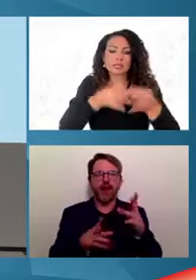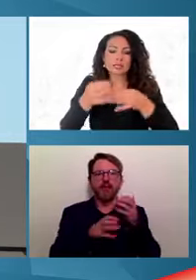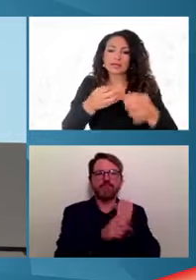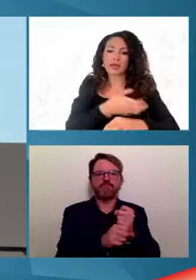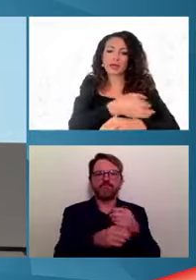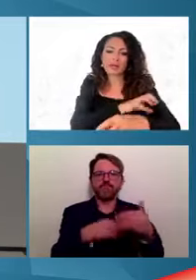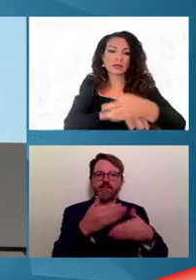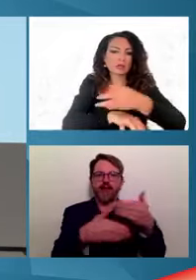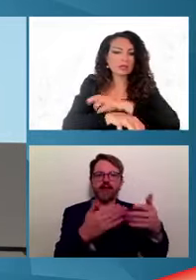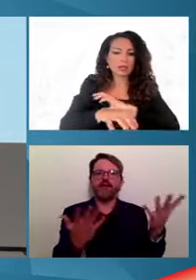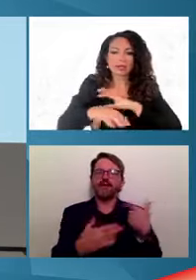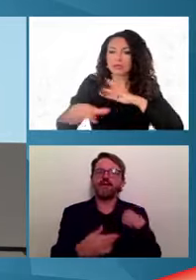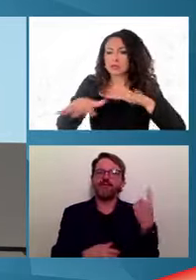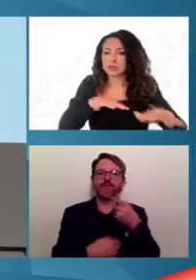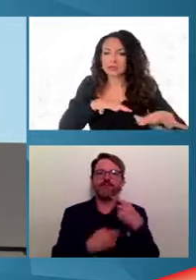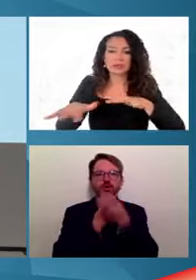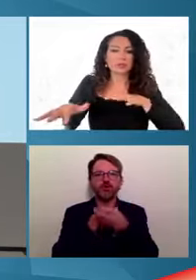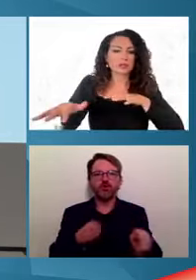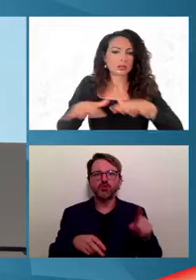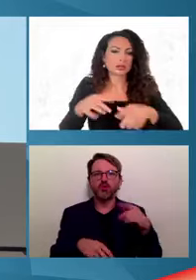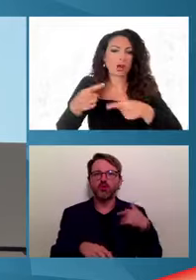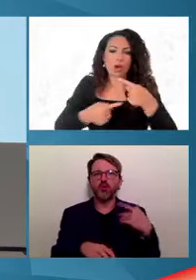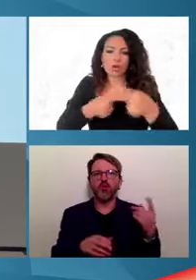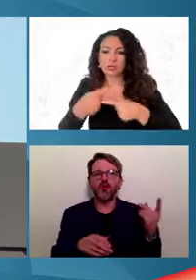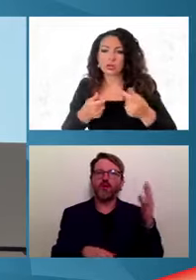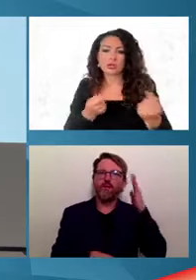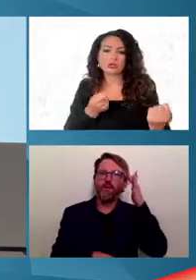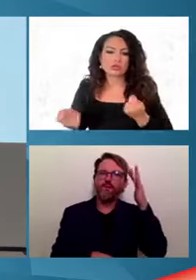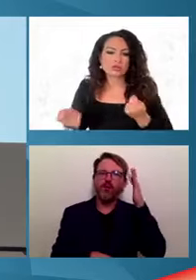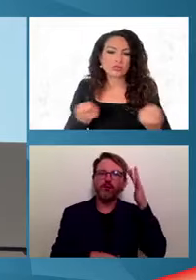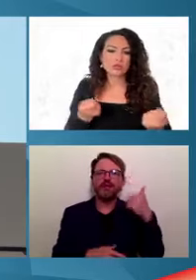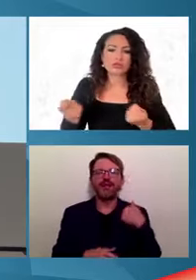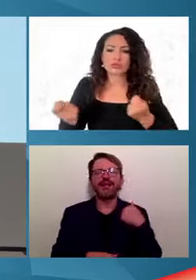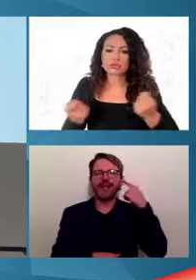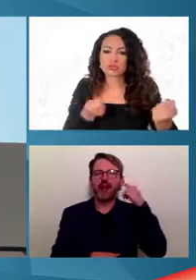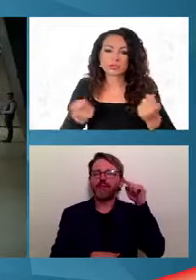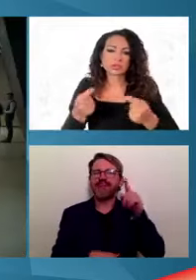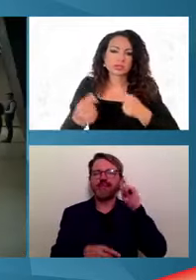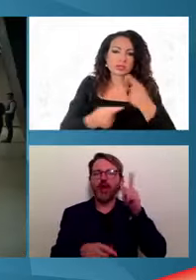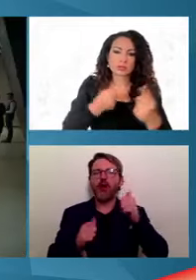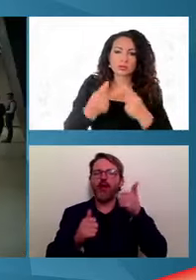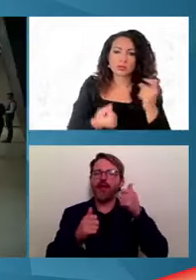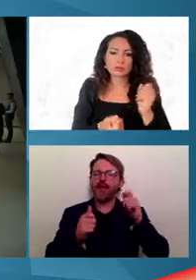Südtiroler vorstellen, das ist, glaube ich, der Auftrag auch an eine Landesregierung, ja,